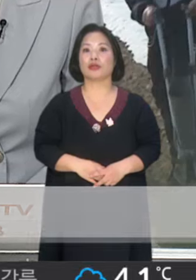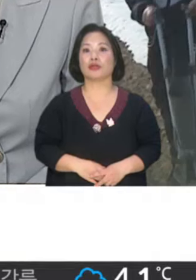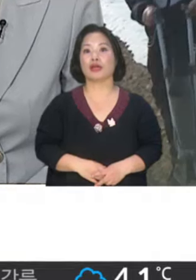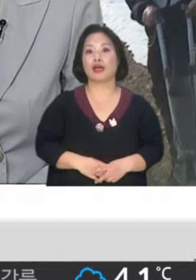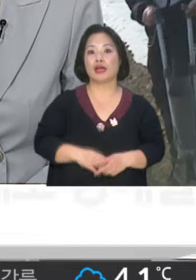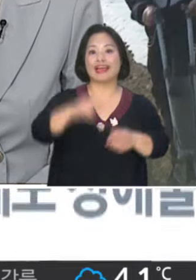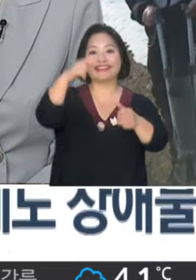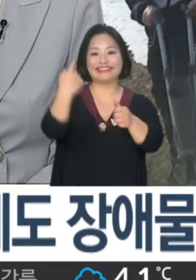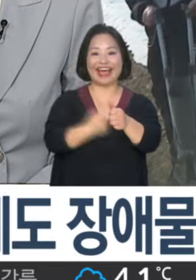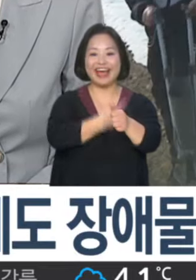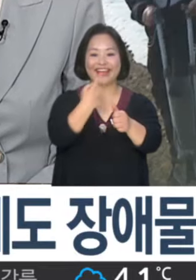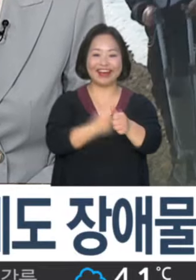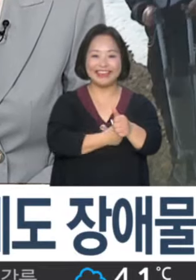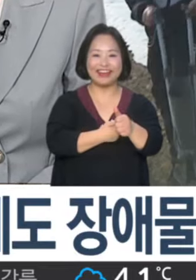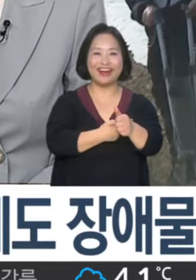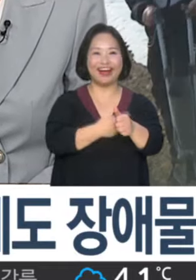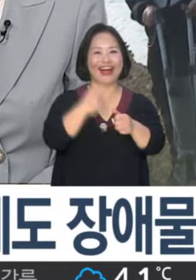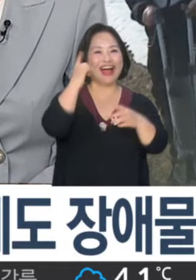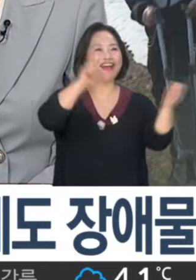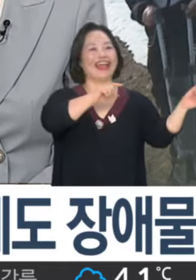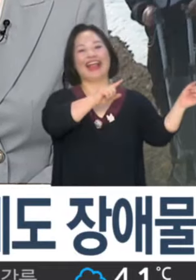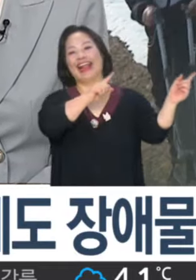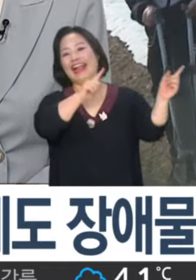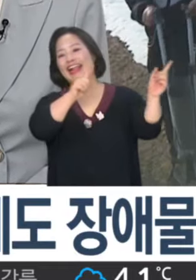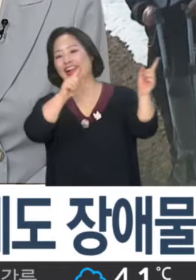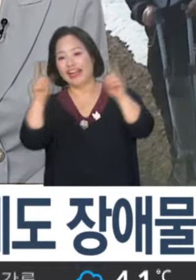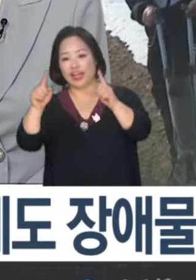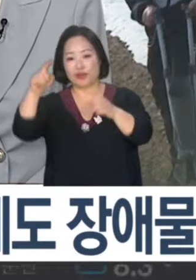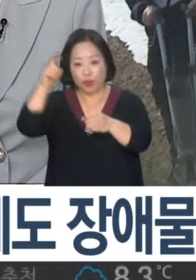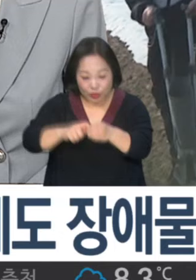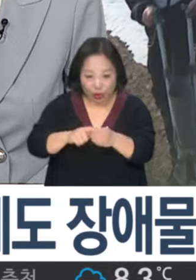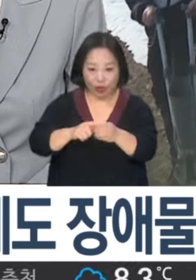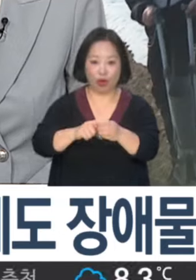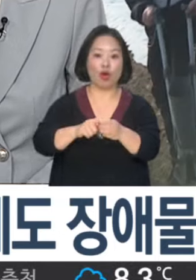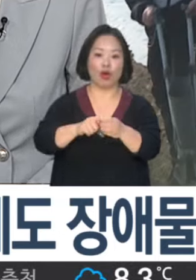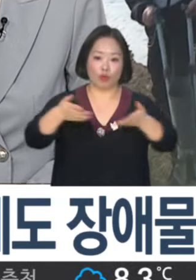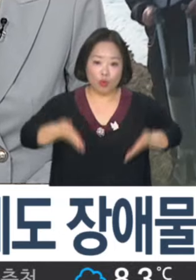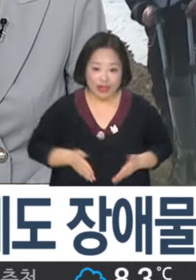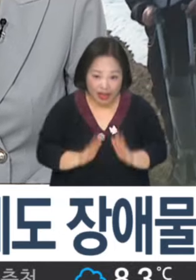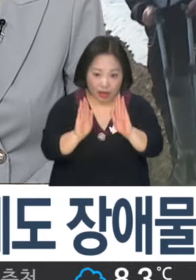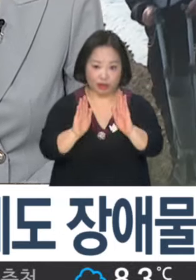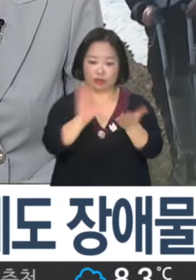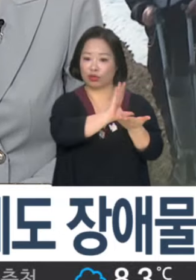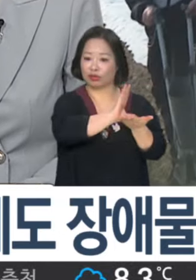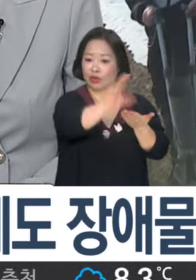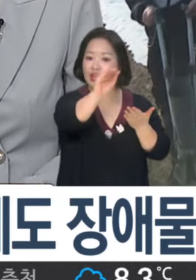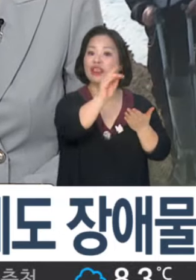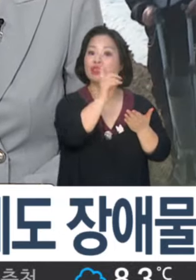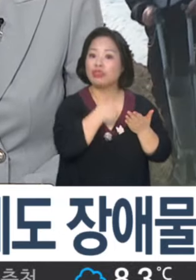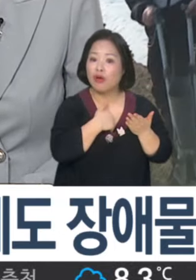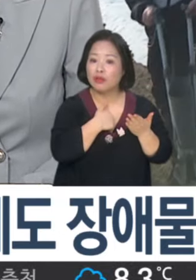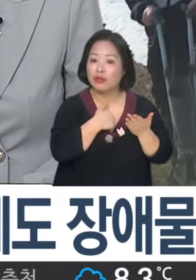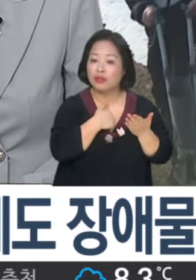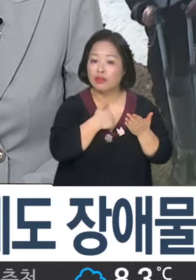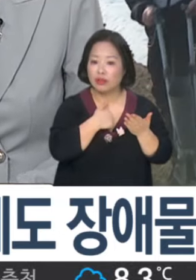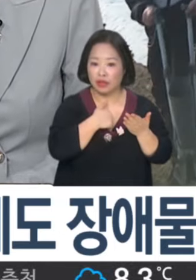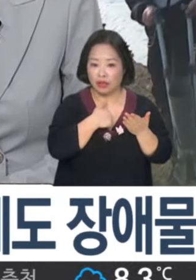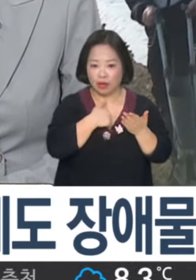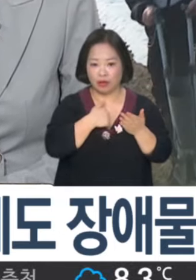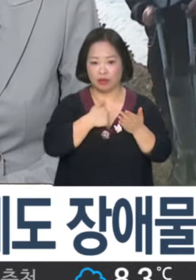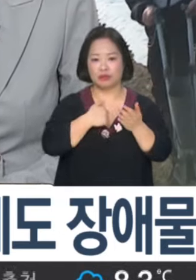자연에서의 힐링을 꿈꾸고 귀농 했다가 터스 시달려 고소 전에 이은 한 청년농 유튜버 이야기가 논란인 되고